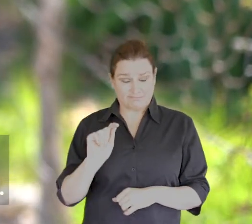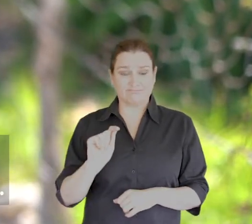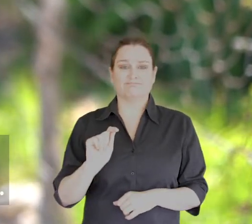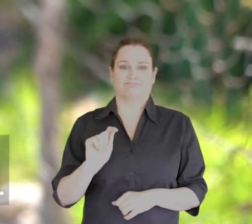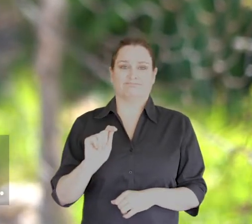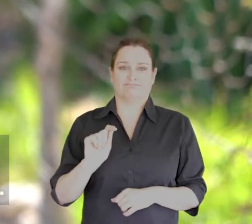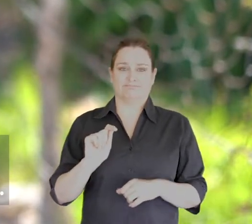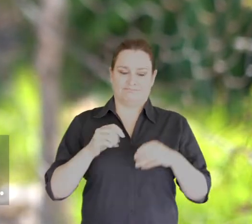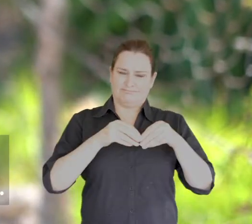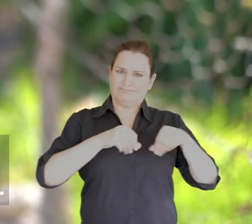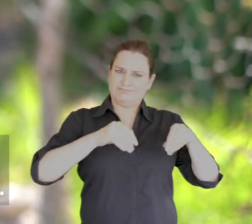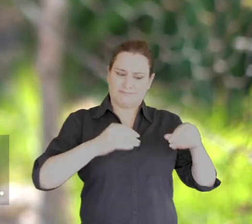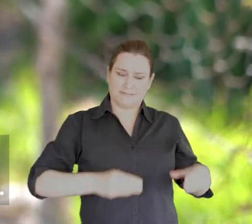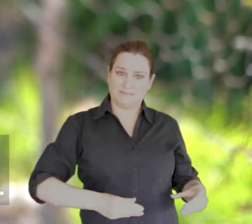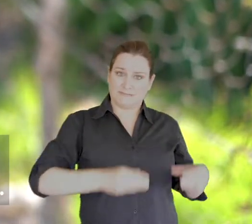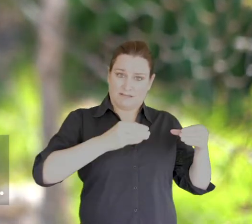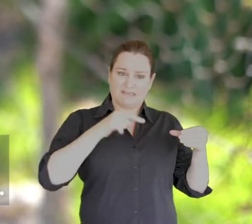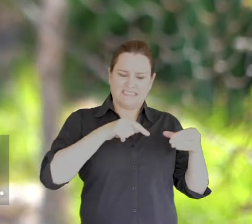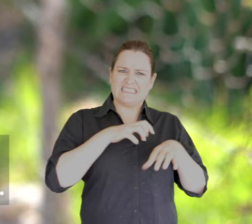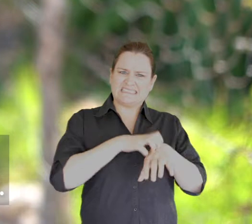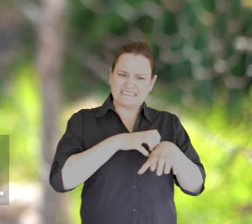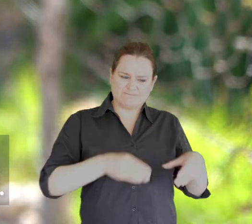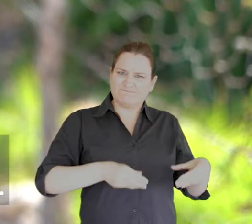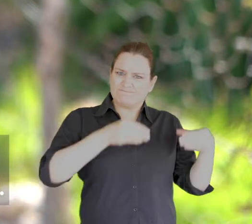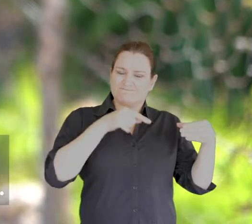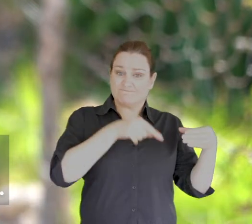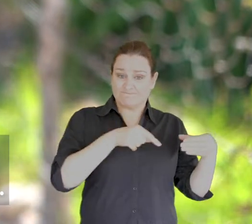was meer miel zakken, kleren.